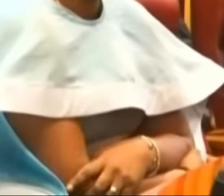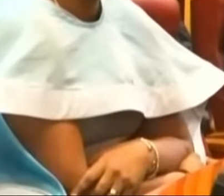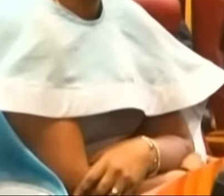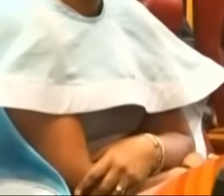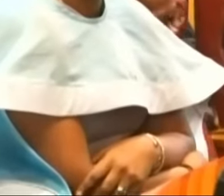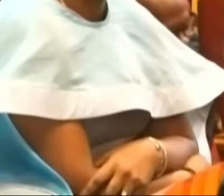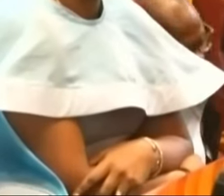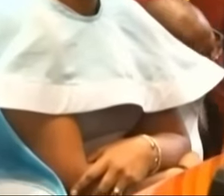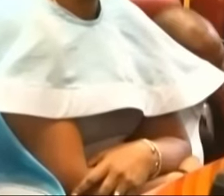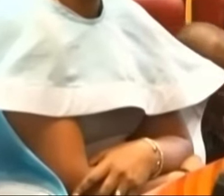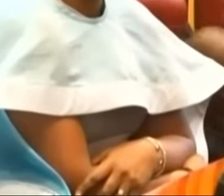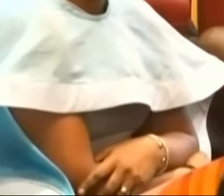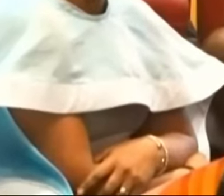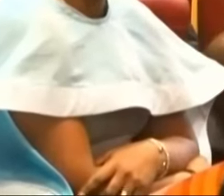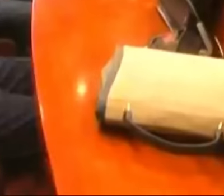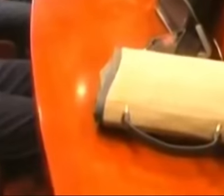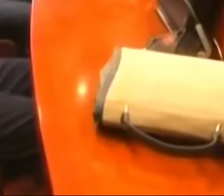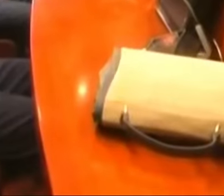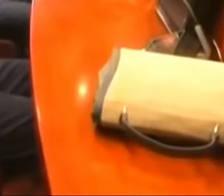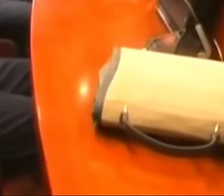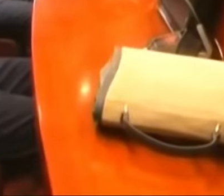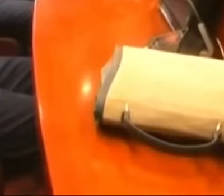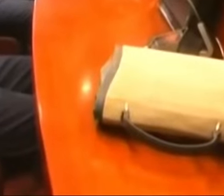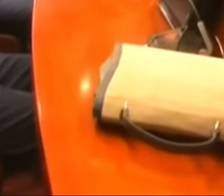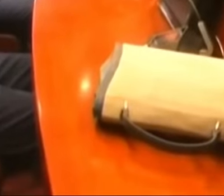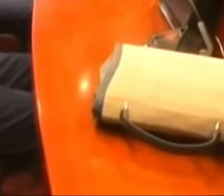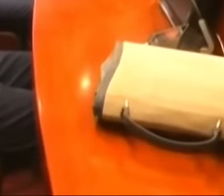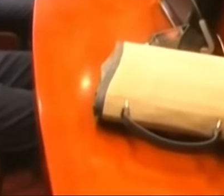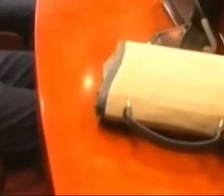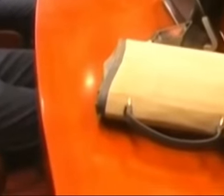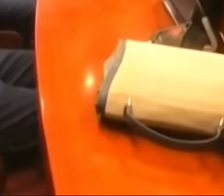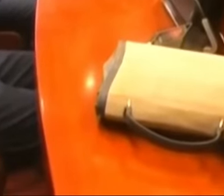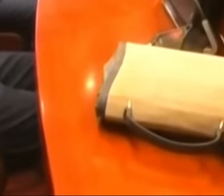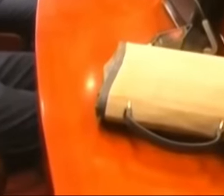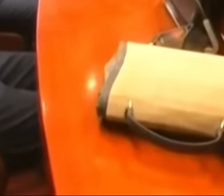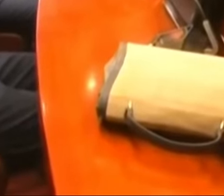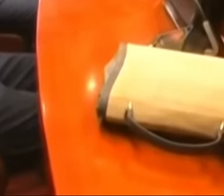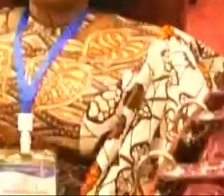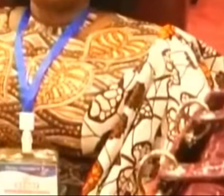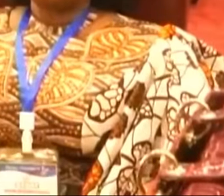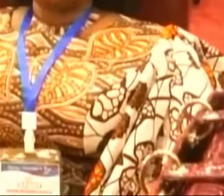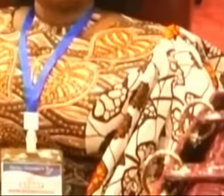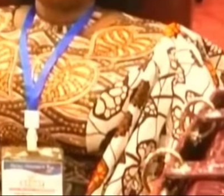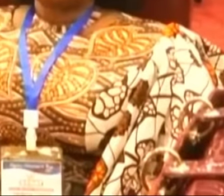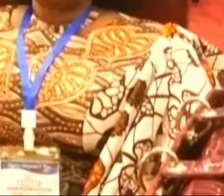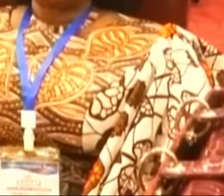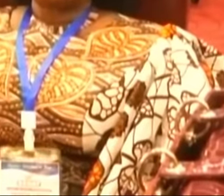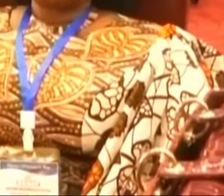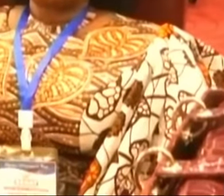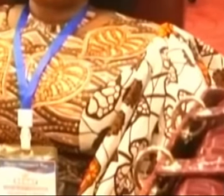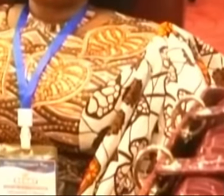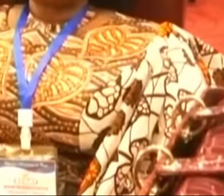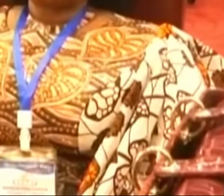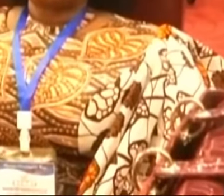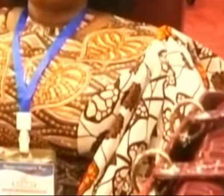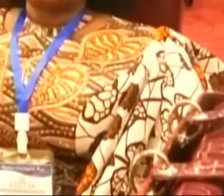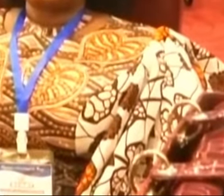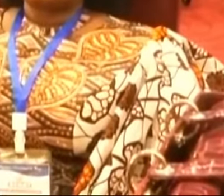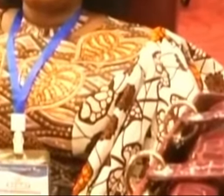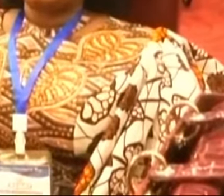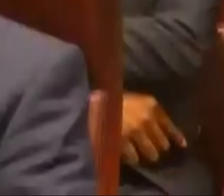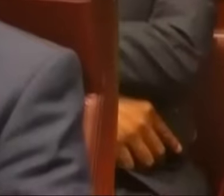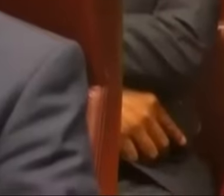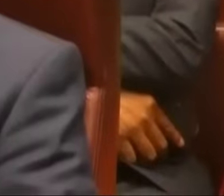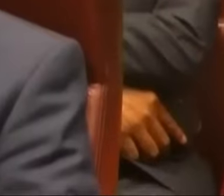et l'installation du bureau provisoire. Dans son speech, le secrétaire général Jean Mukwala a d'entrée de jeu félicité les